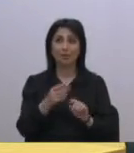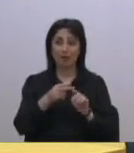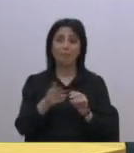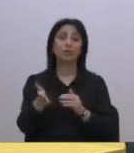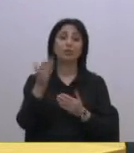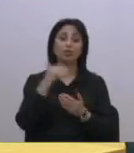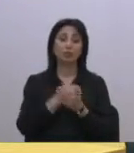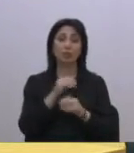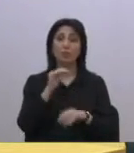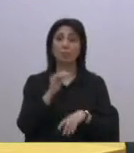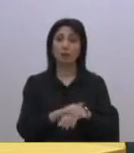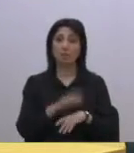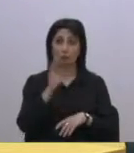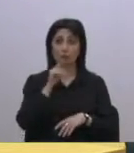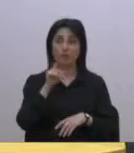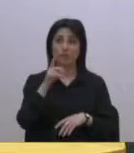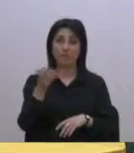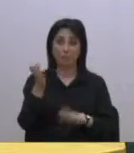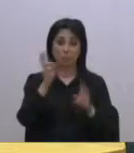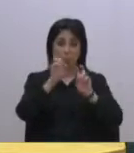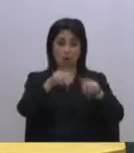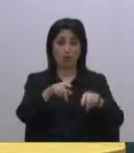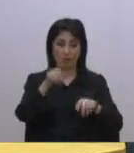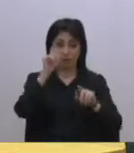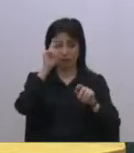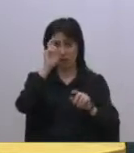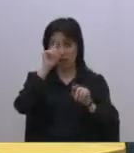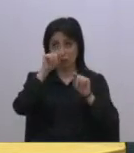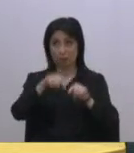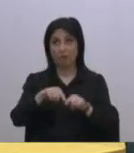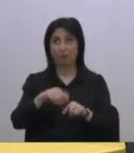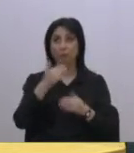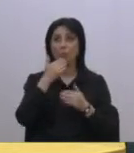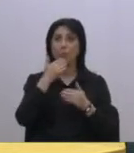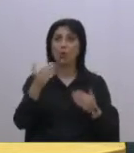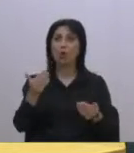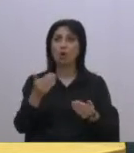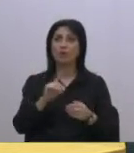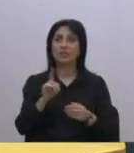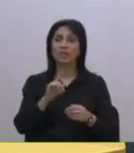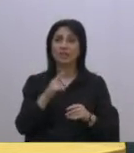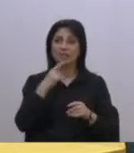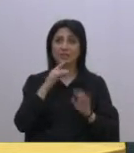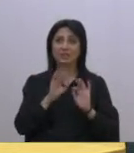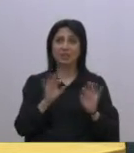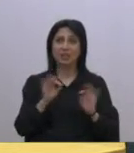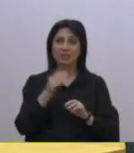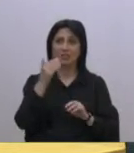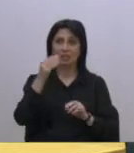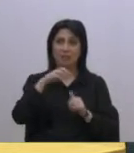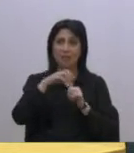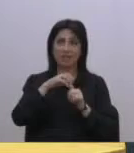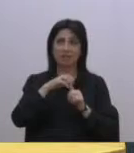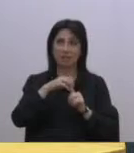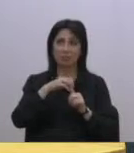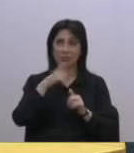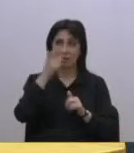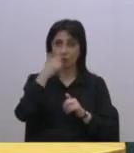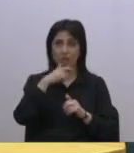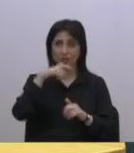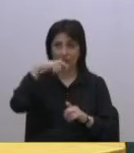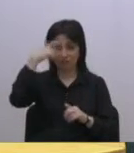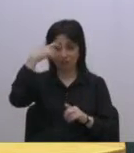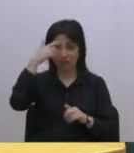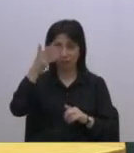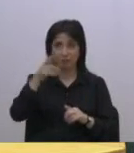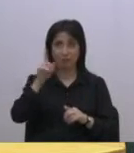შემდეგ ფაქტობრივად, როდესაც თქვენ მოხვდით ხელისუფლებაში, აი ბოლოს რაც განაცხადა თქვენმა ლიდერმა ბატონმა